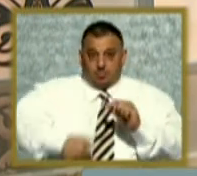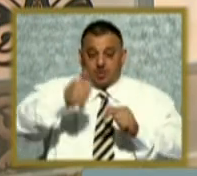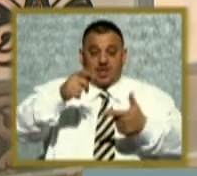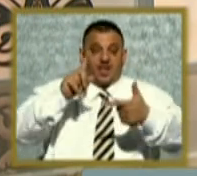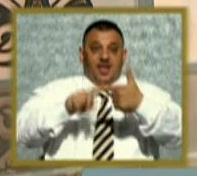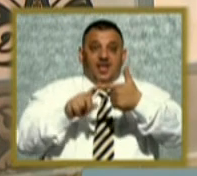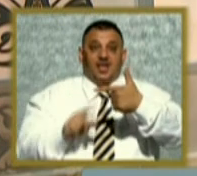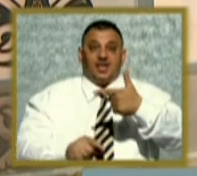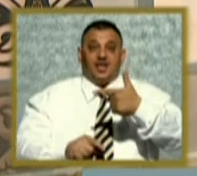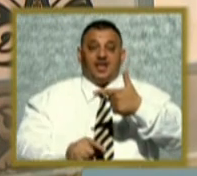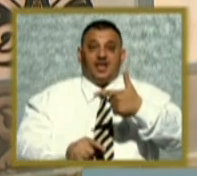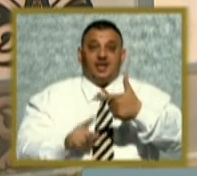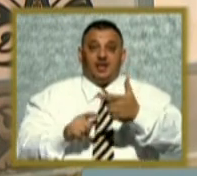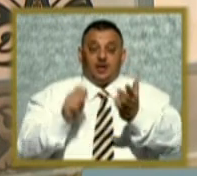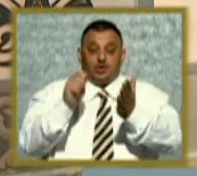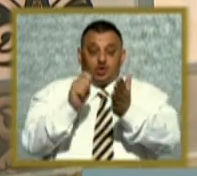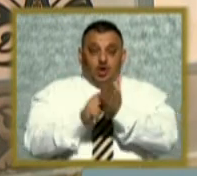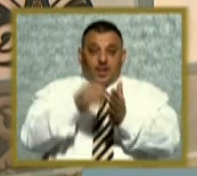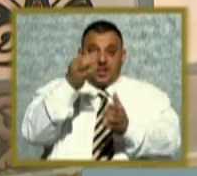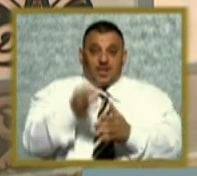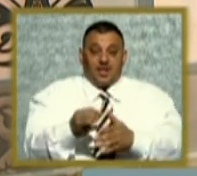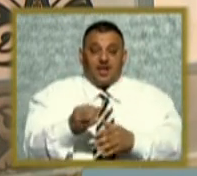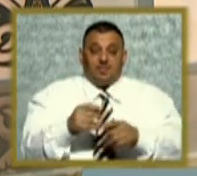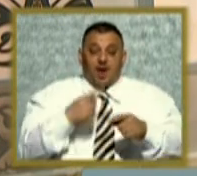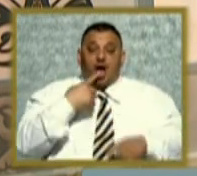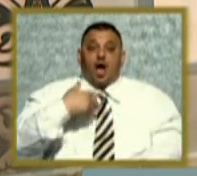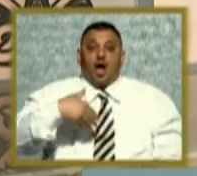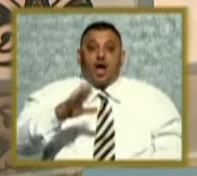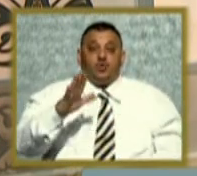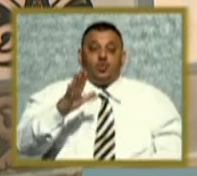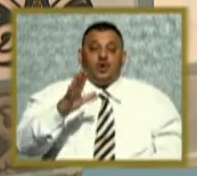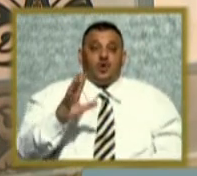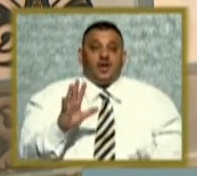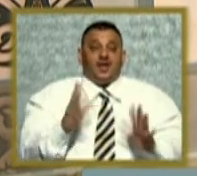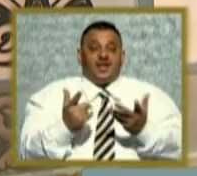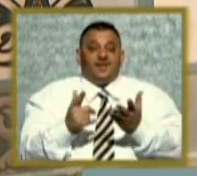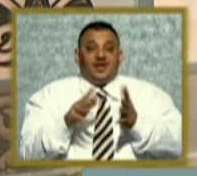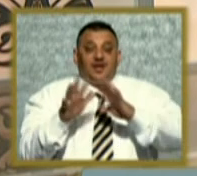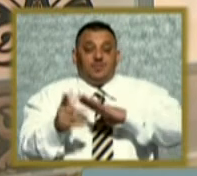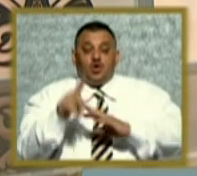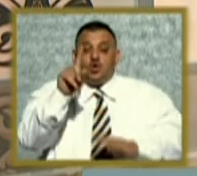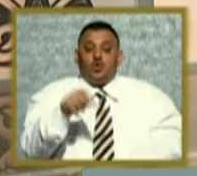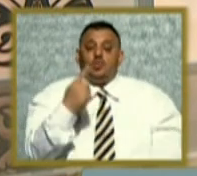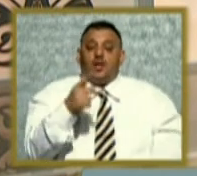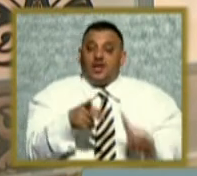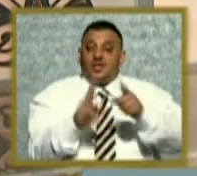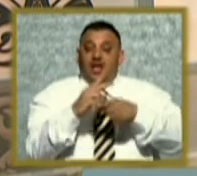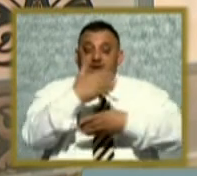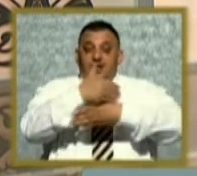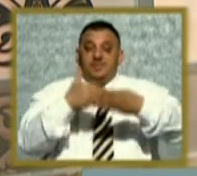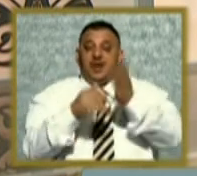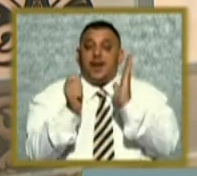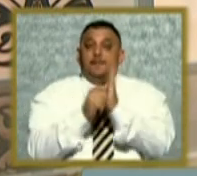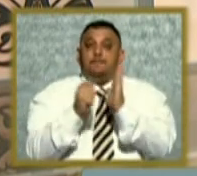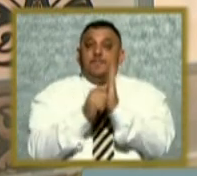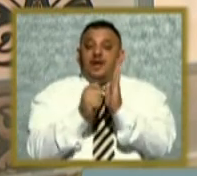ثانيا، هل هذا يعني مطلوب من الدوام طول العمر، أو يعني مثلا مرة واحدة يصليها والله يبني له بيت؟